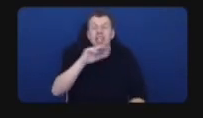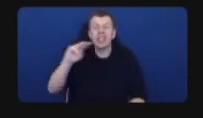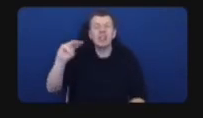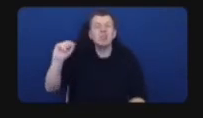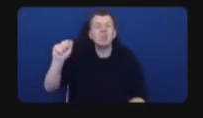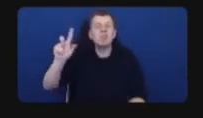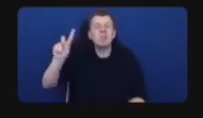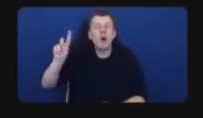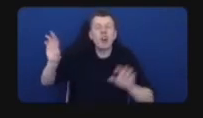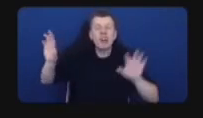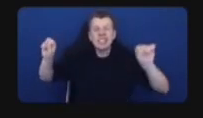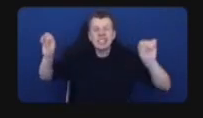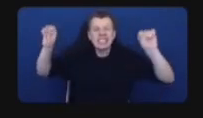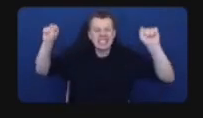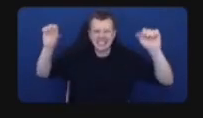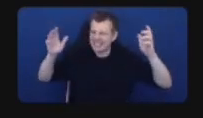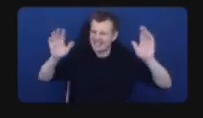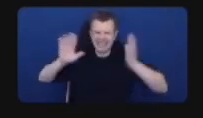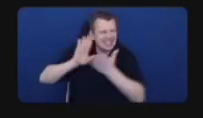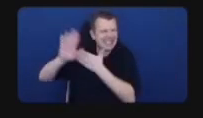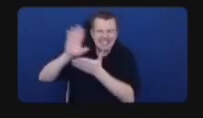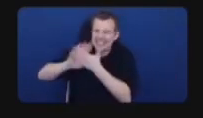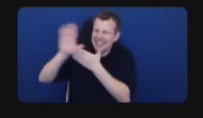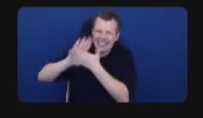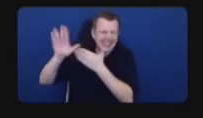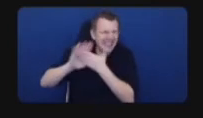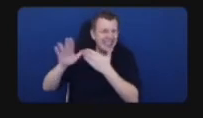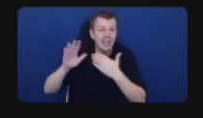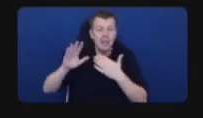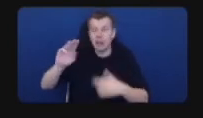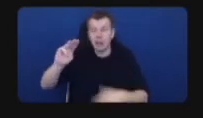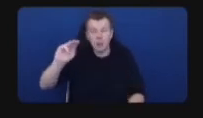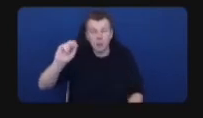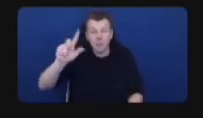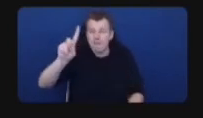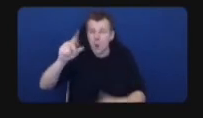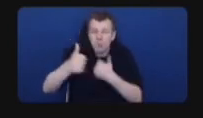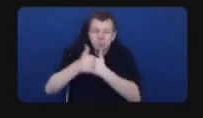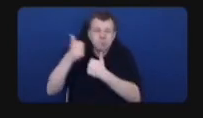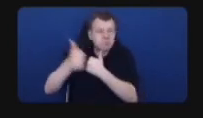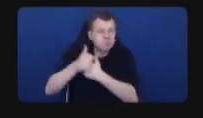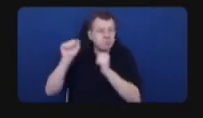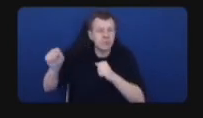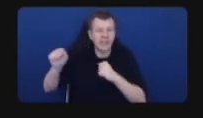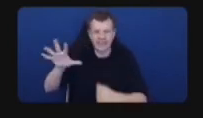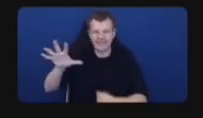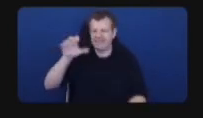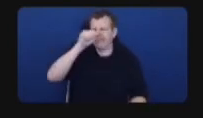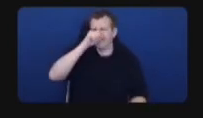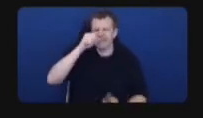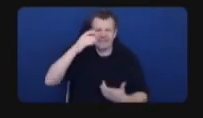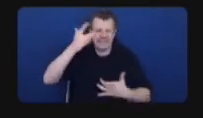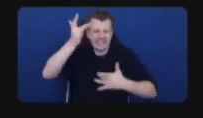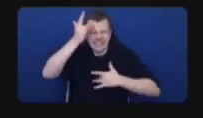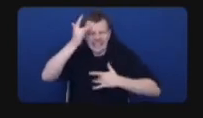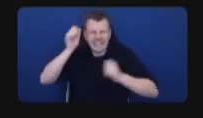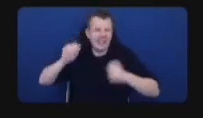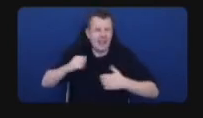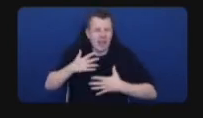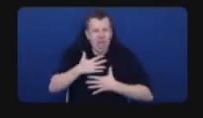因为有些这种情况被蚊子咬的情况会引起哮喘，还有眼睛跟皮肤的一些不